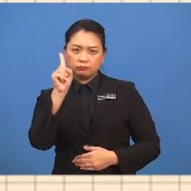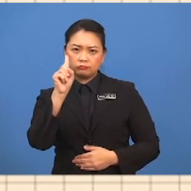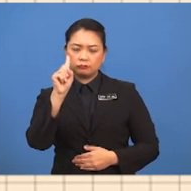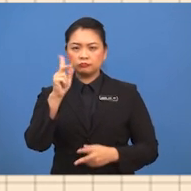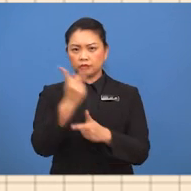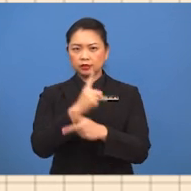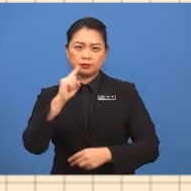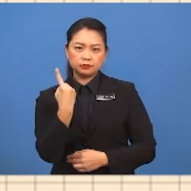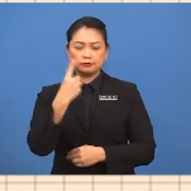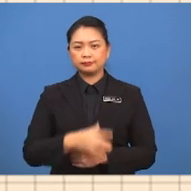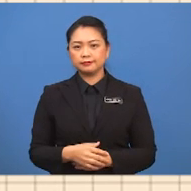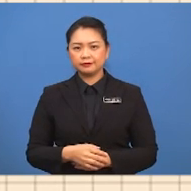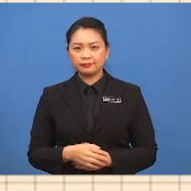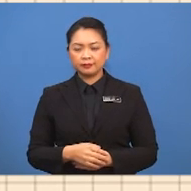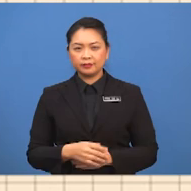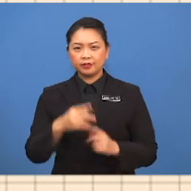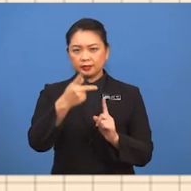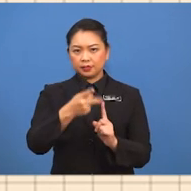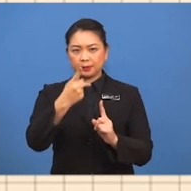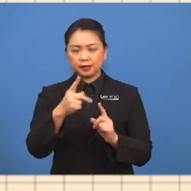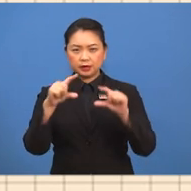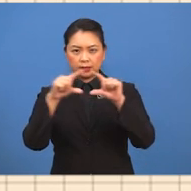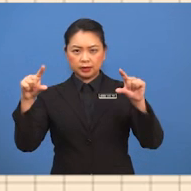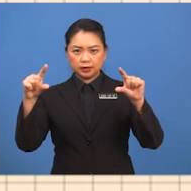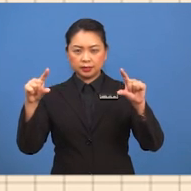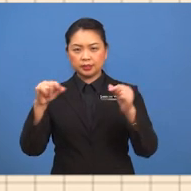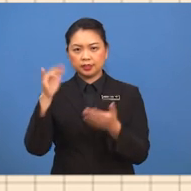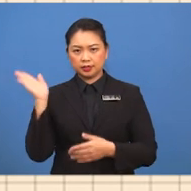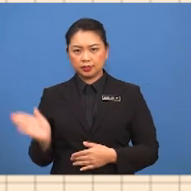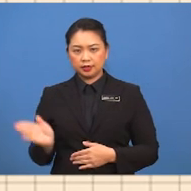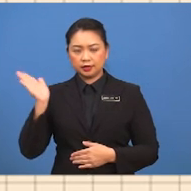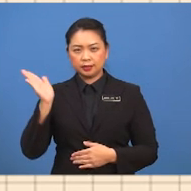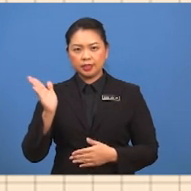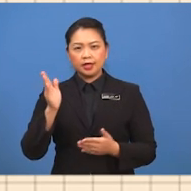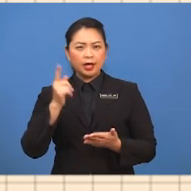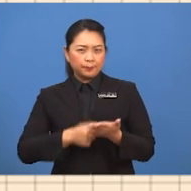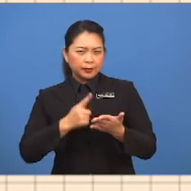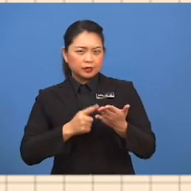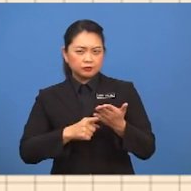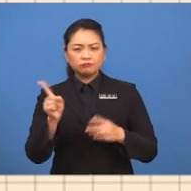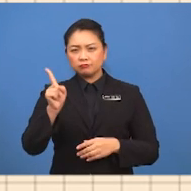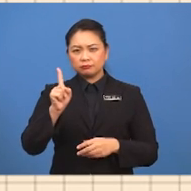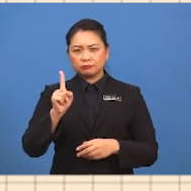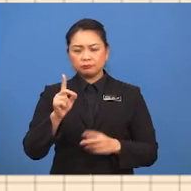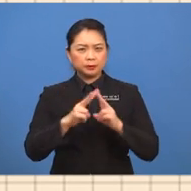sekali. Daripada data itu, huruf apakah yang paling banyak berulang?